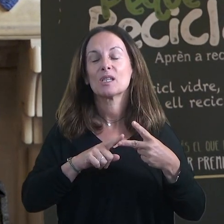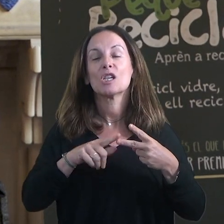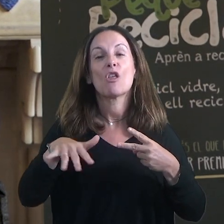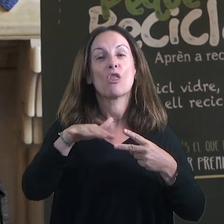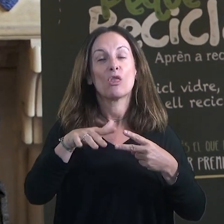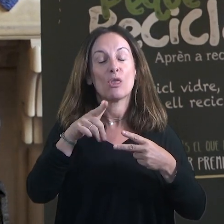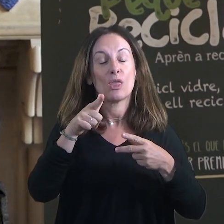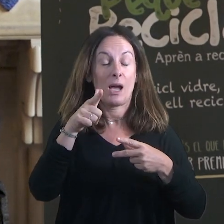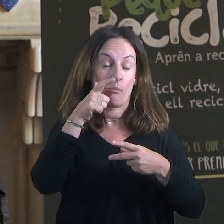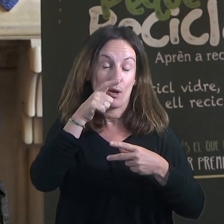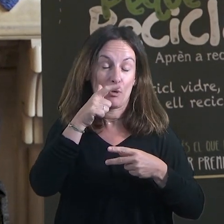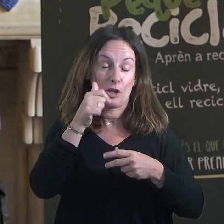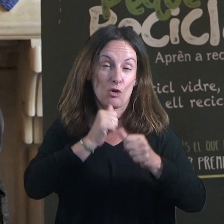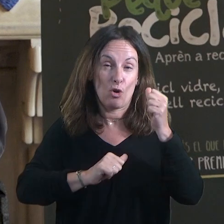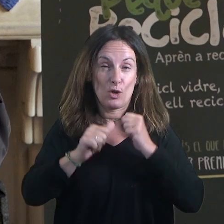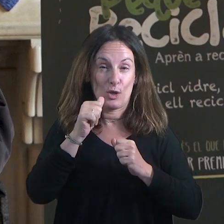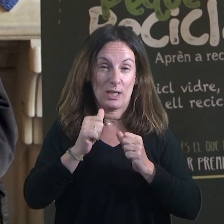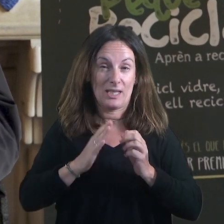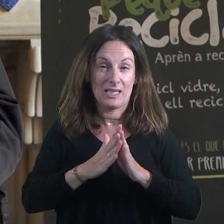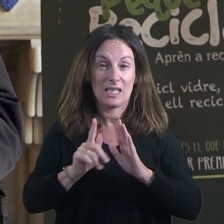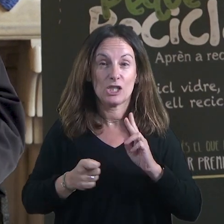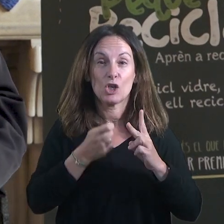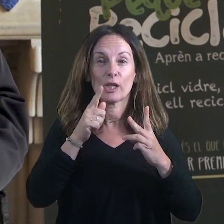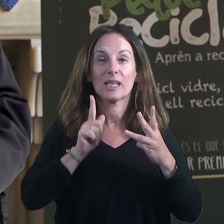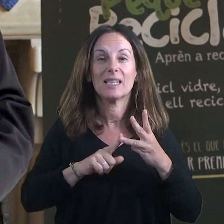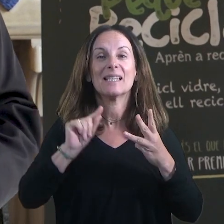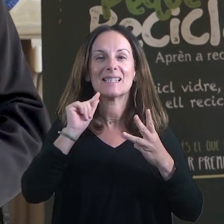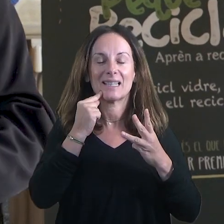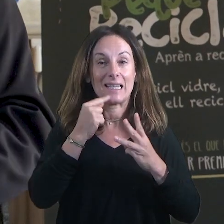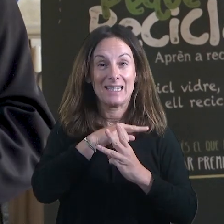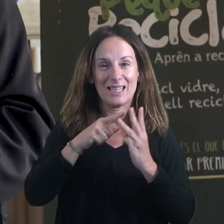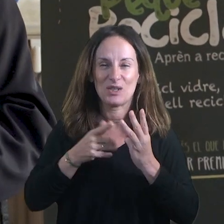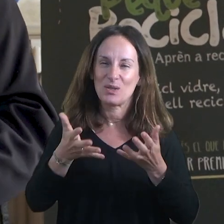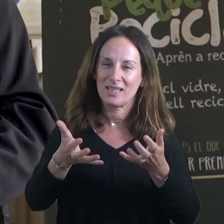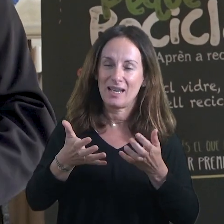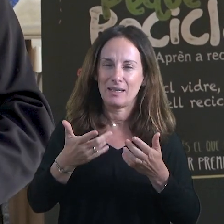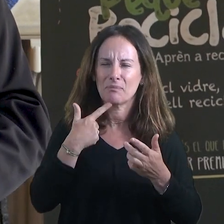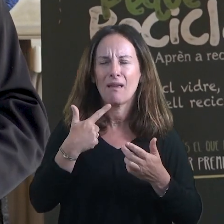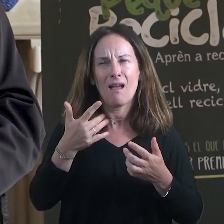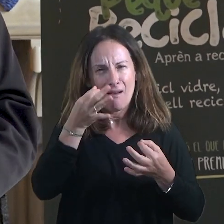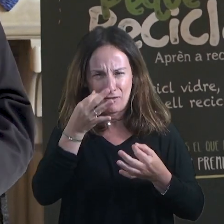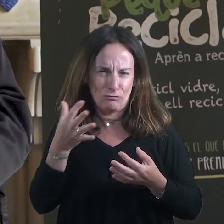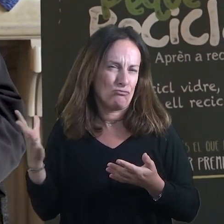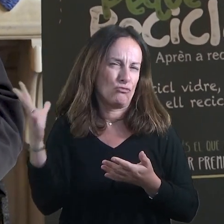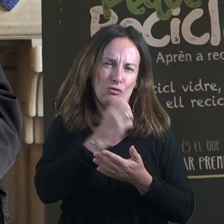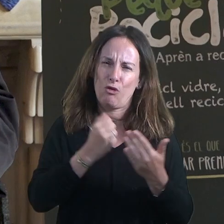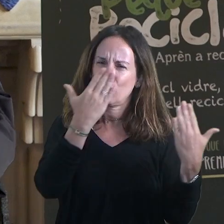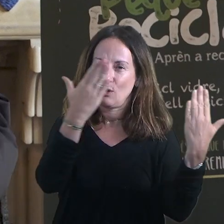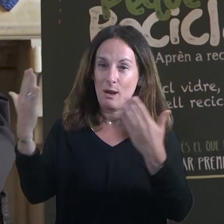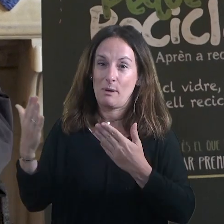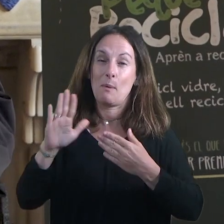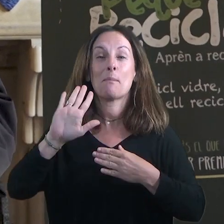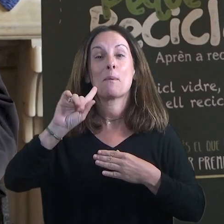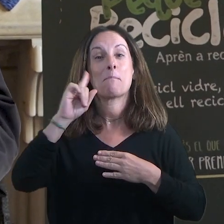Jordi i el de Santanyí. Vull donar una bona a ells directament, perquè els donem aquest premi de 1.000 euros per poder